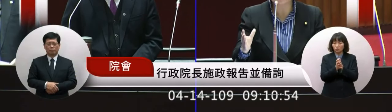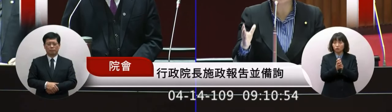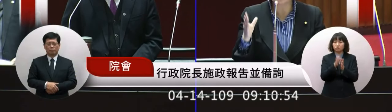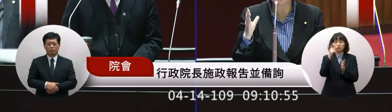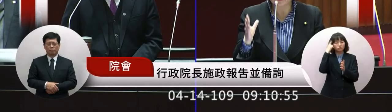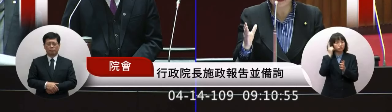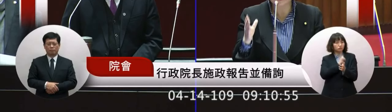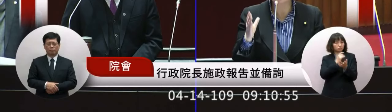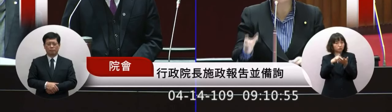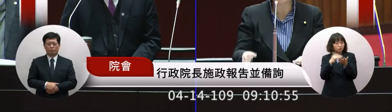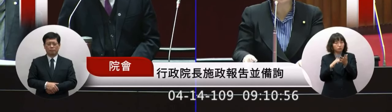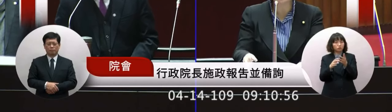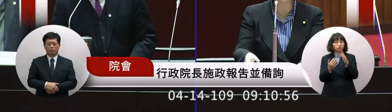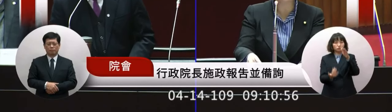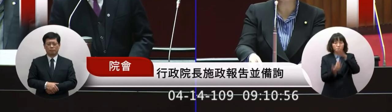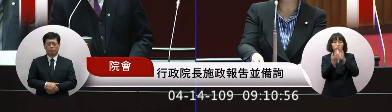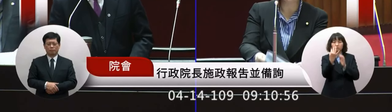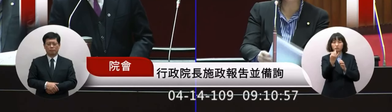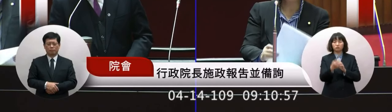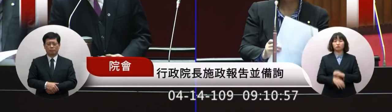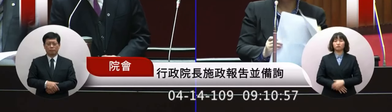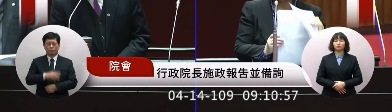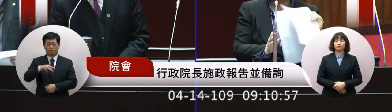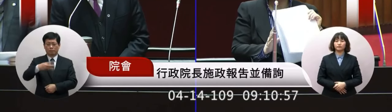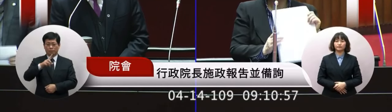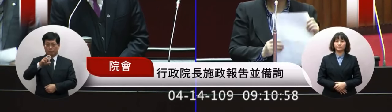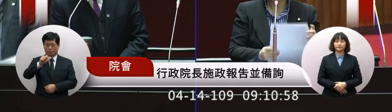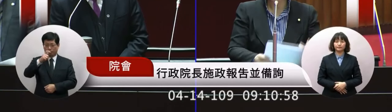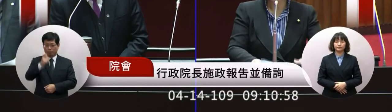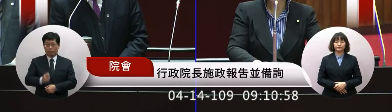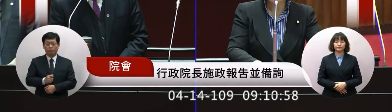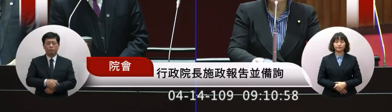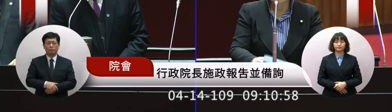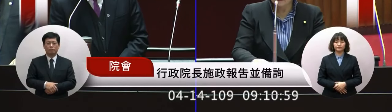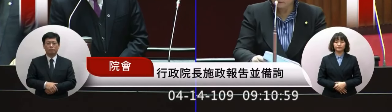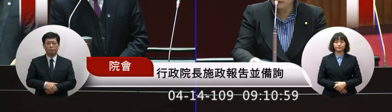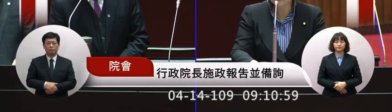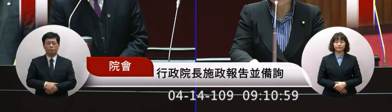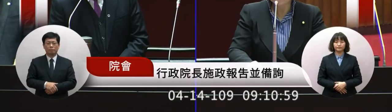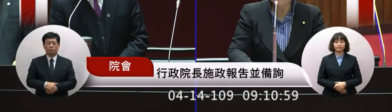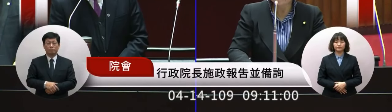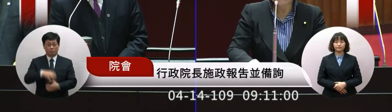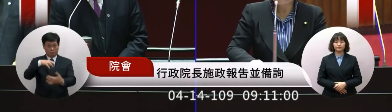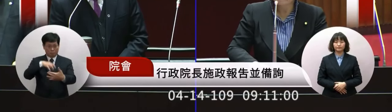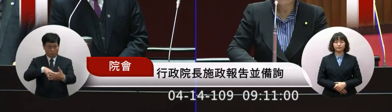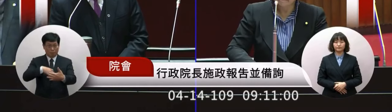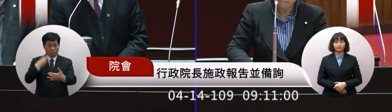多少呢？院长，请教你。 365亿，